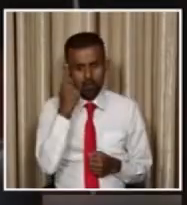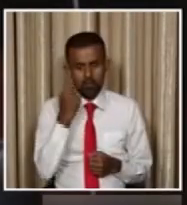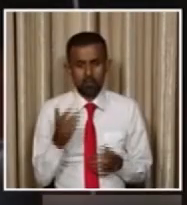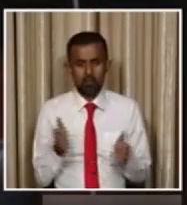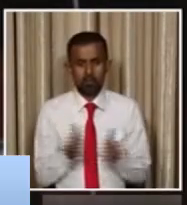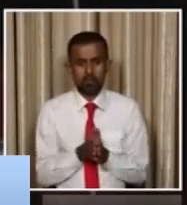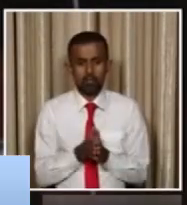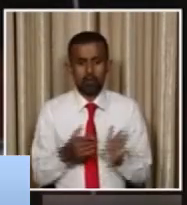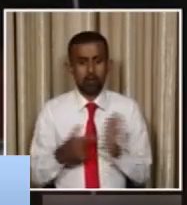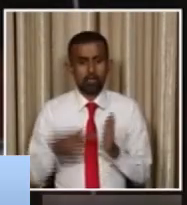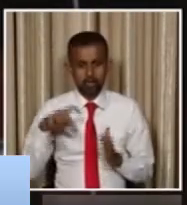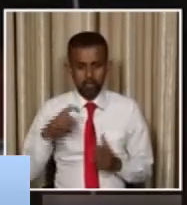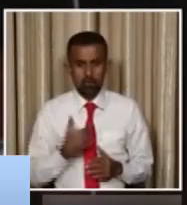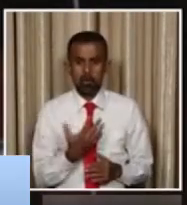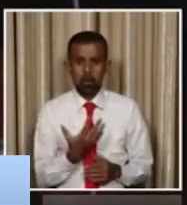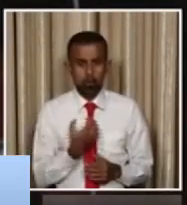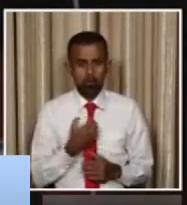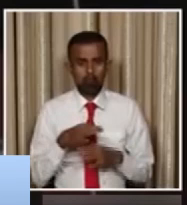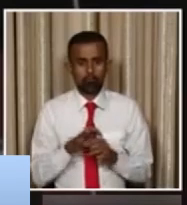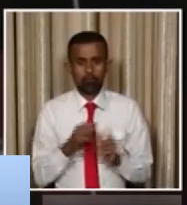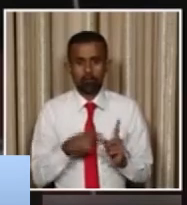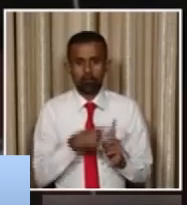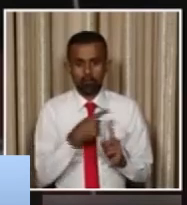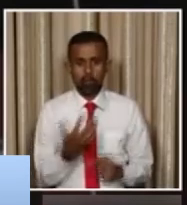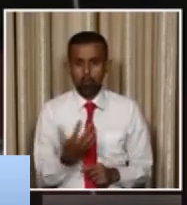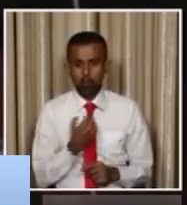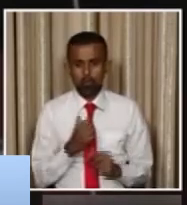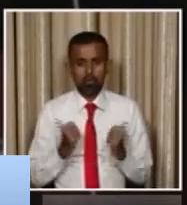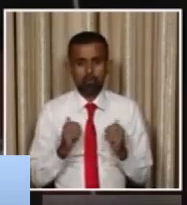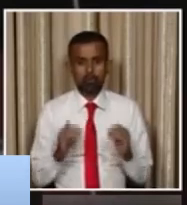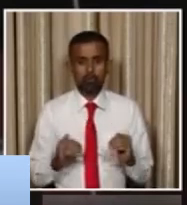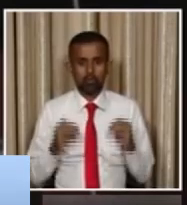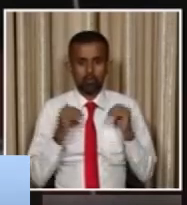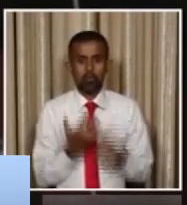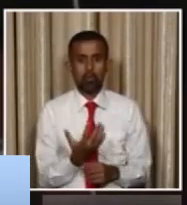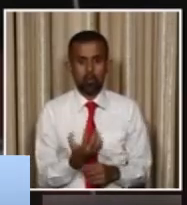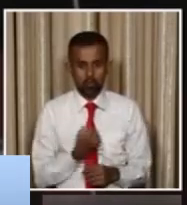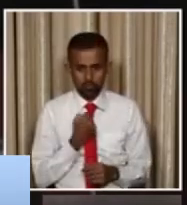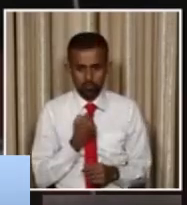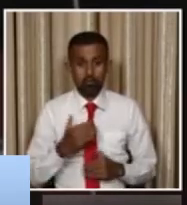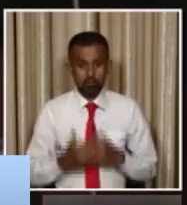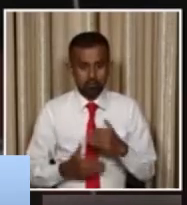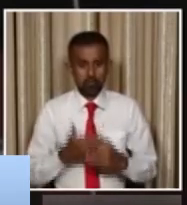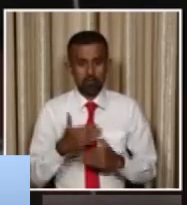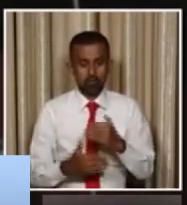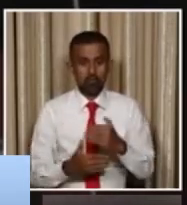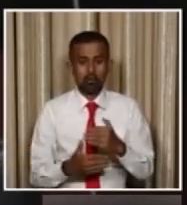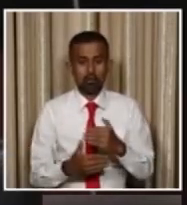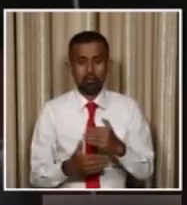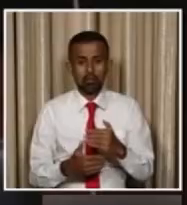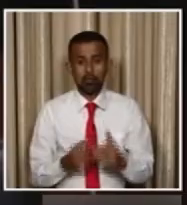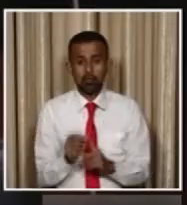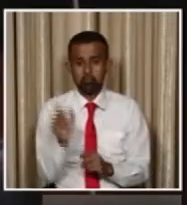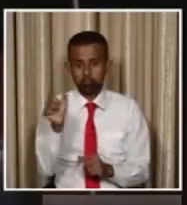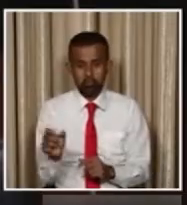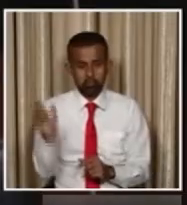තියෙනවා. තාක්ෂණය අවශ්‍යයි, විද්‍යාවේ දියුණුව අවශ්‍යයි, ජීවන තත්ත්ව ඉහළට යවන්න අවශ්‍යයි. ඒක කරන ගමන් අපි